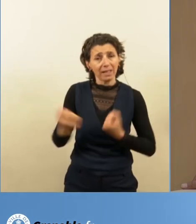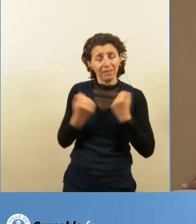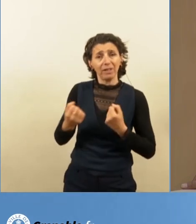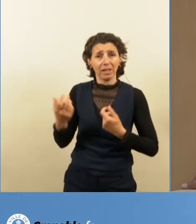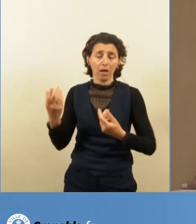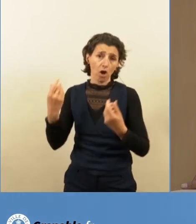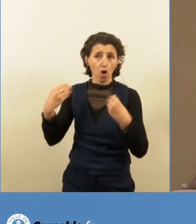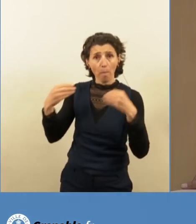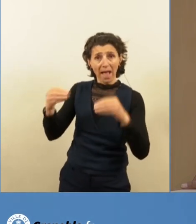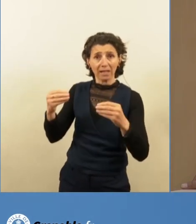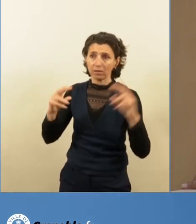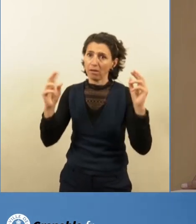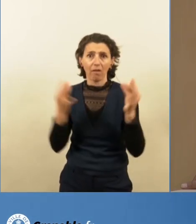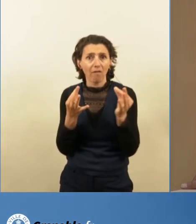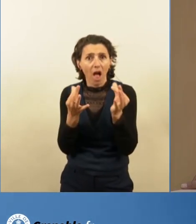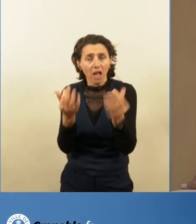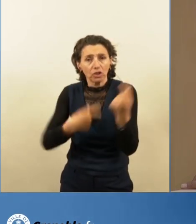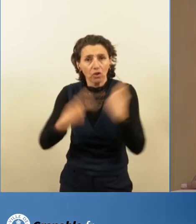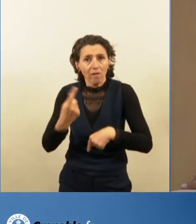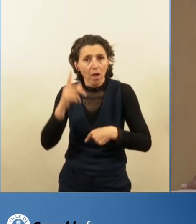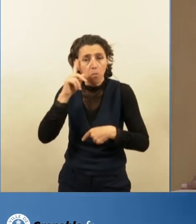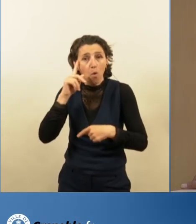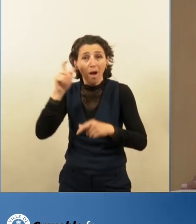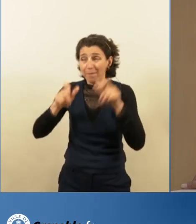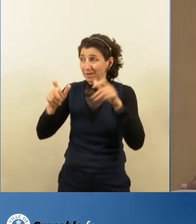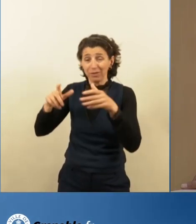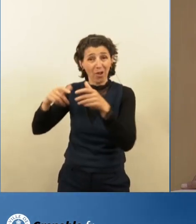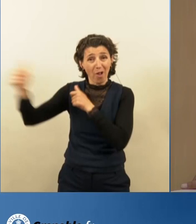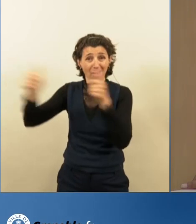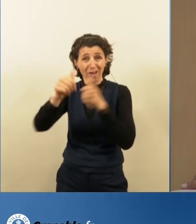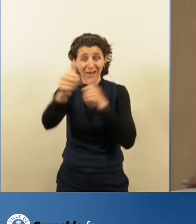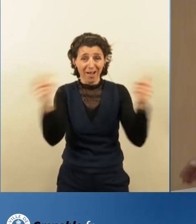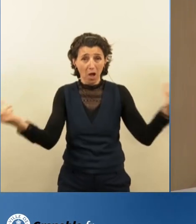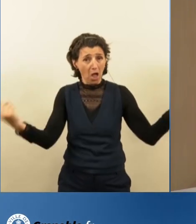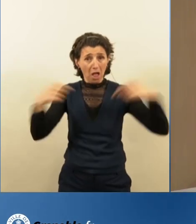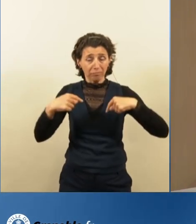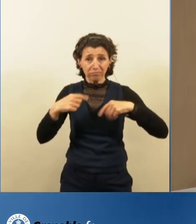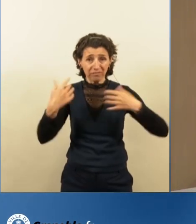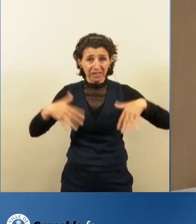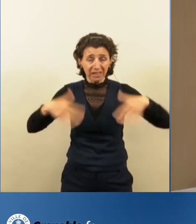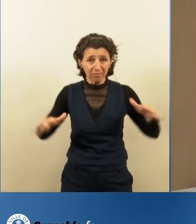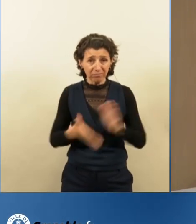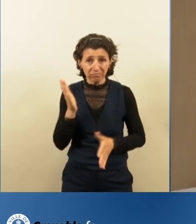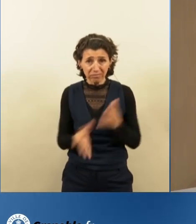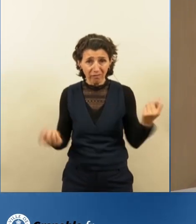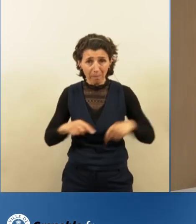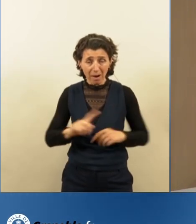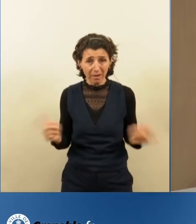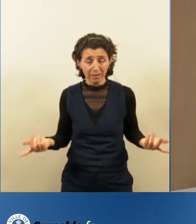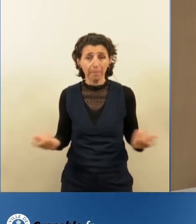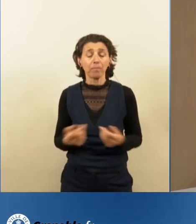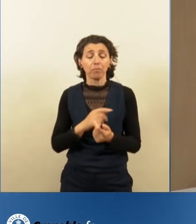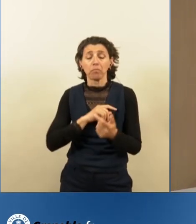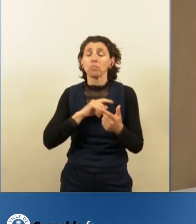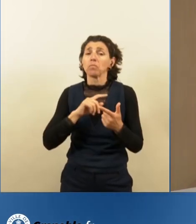les gens ne viendront plus donc de l'extérieur ces dispositif est rejeté en octobre